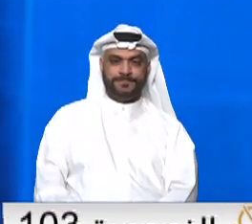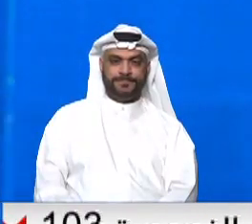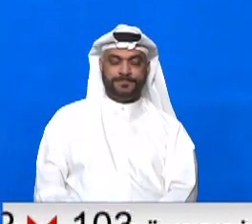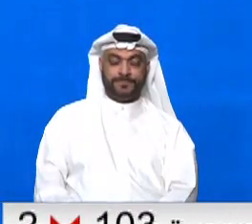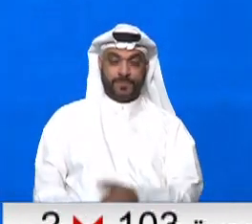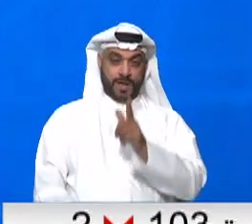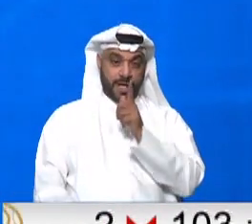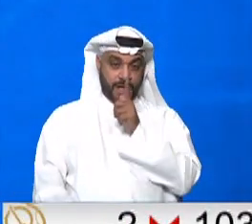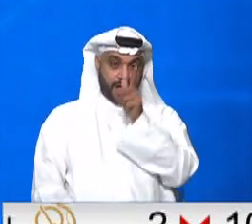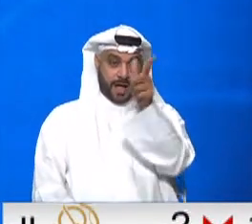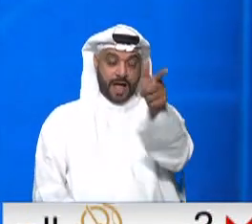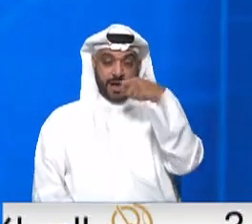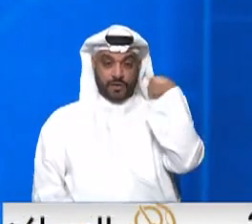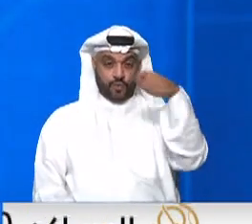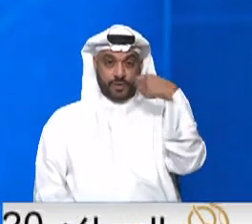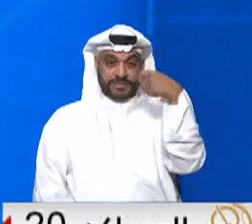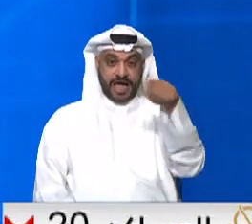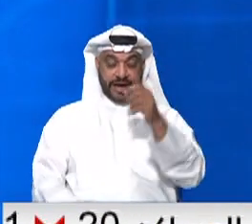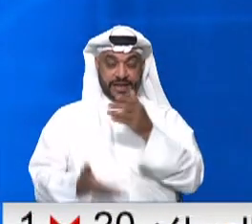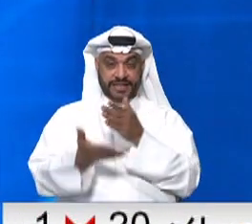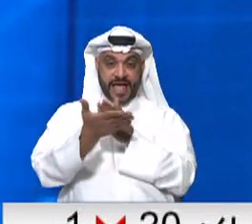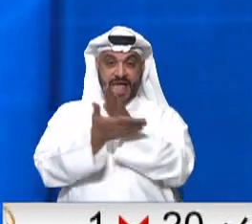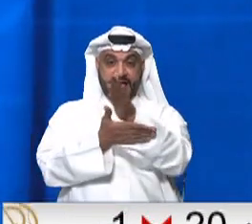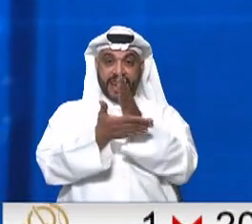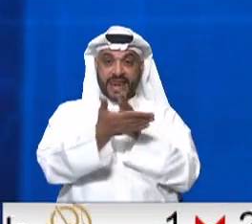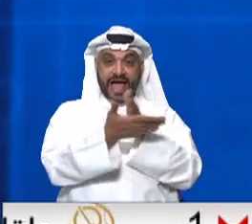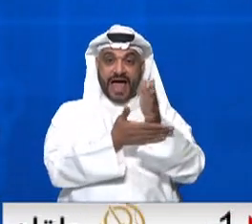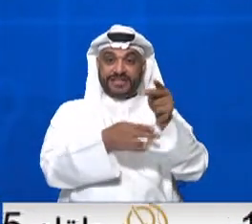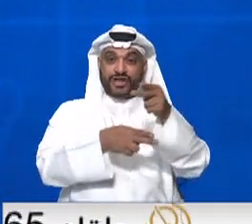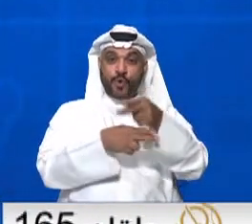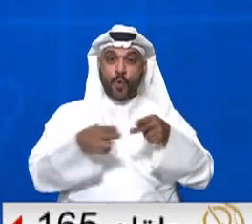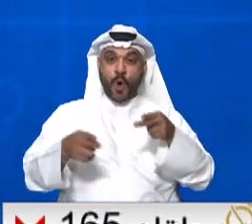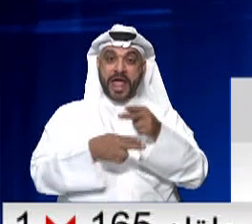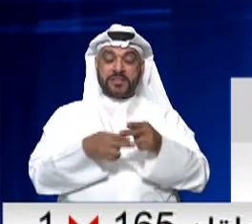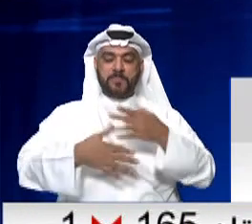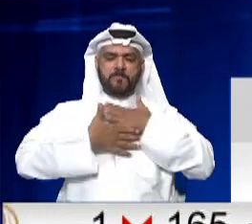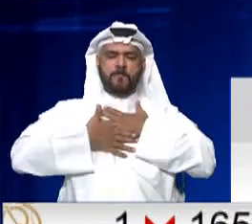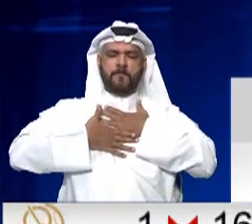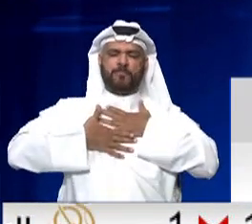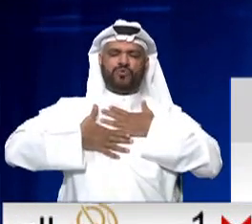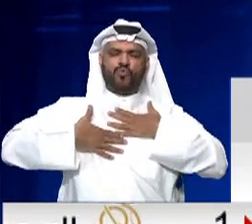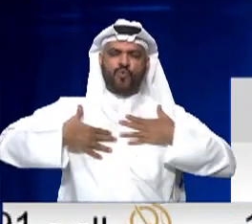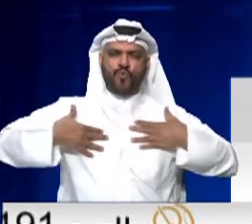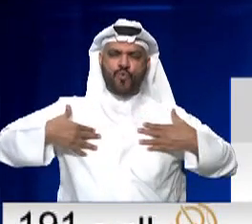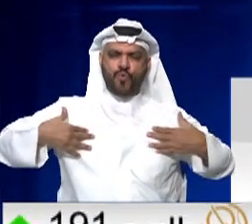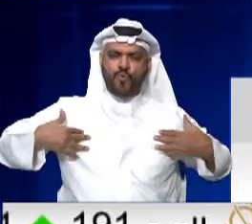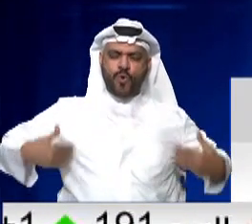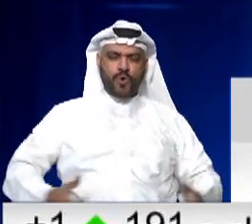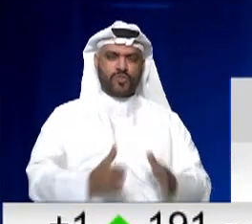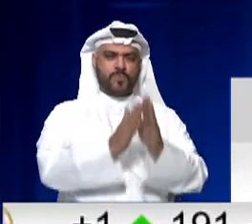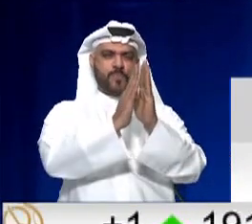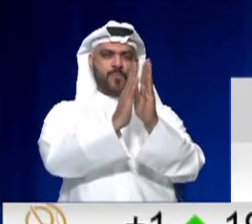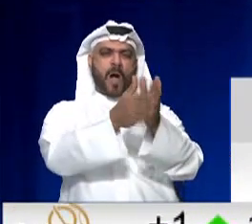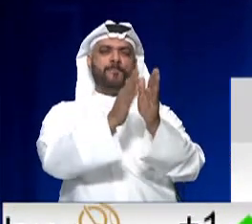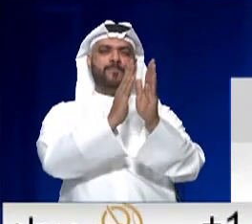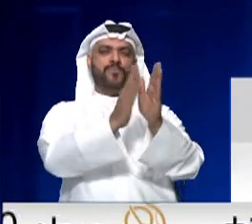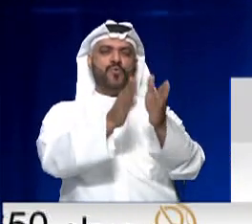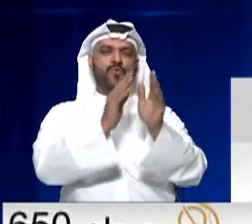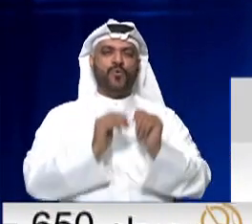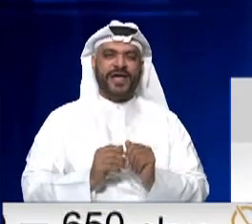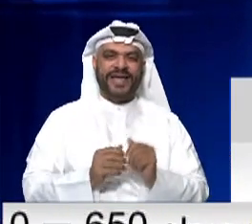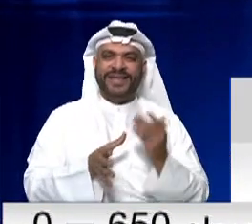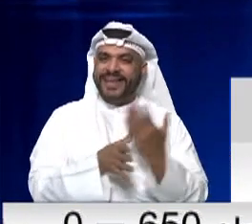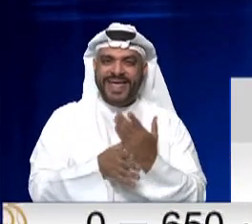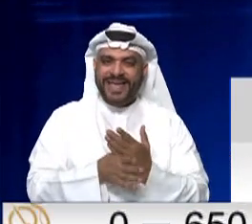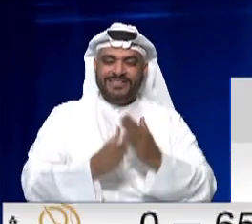اعربت وزاره الخارجيه عن ترحيب ومباركه دوله الكويت بالاتفاق الذي تم بين جمهوريه مصر العربيه